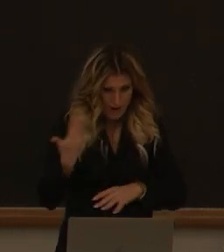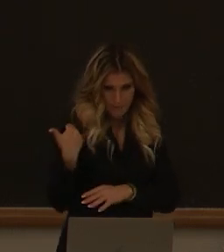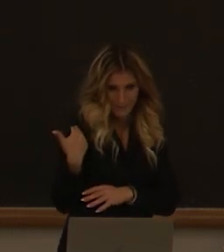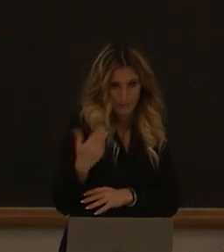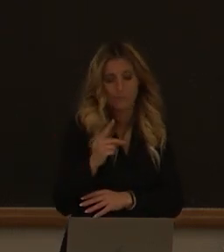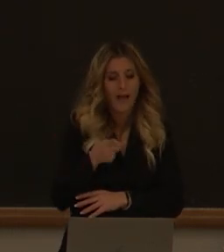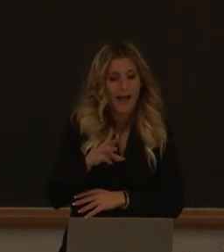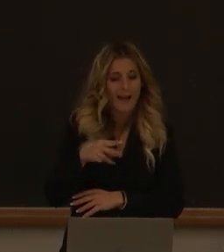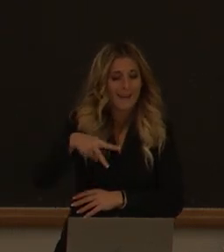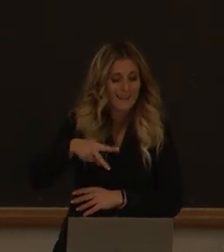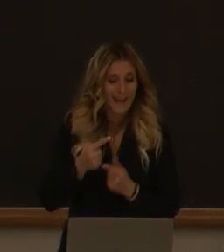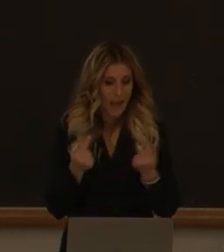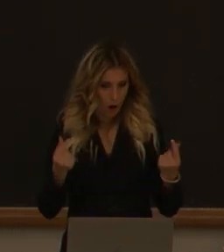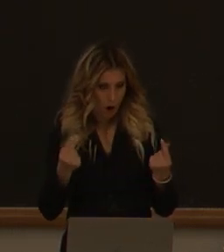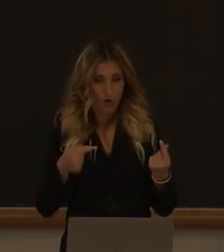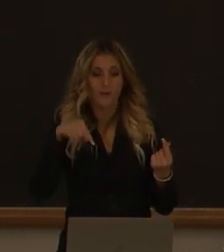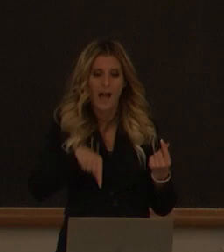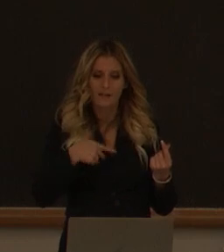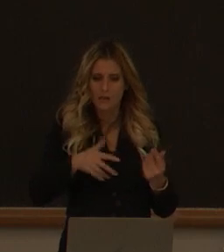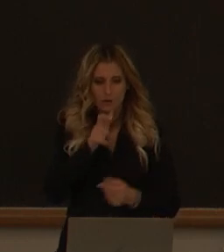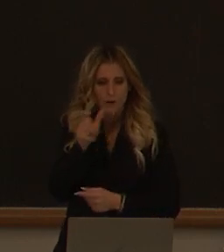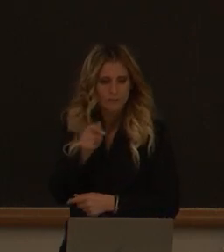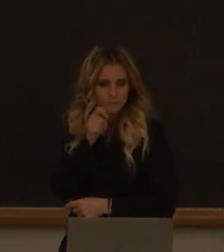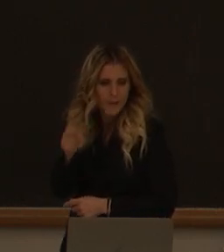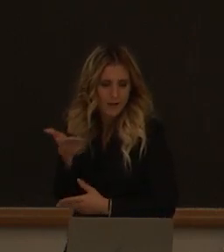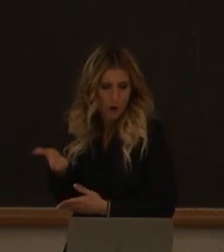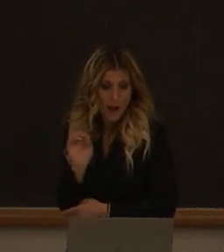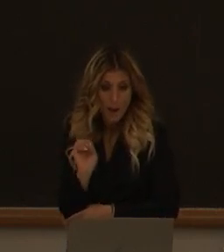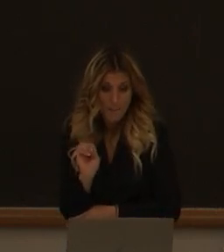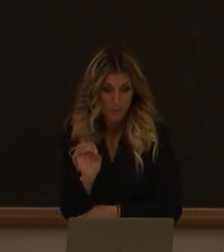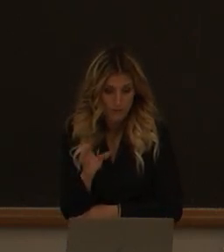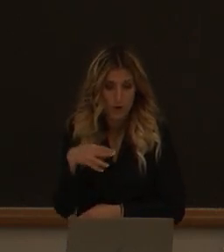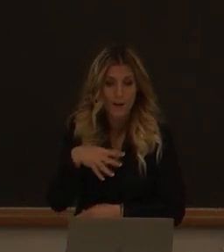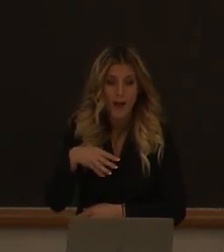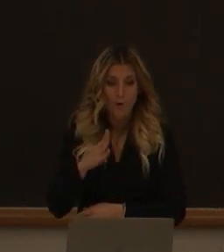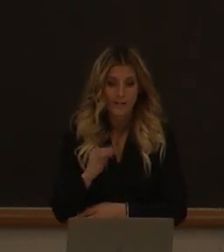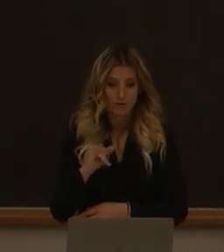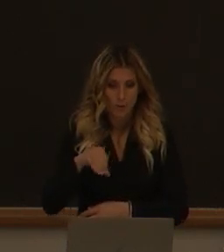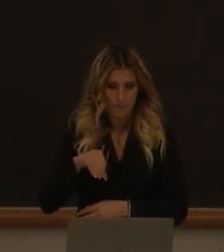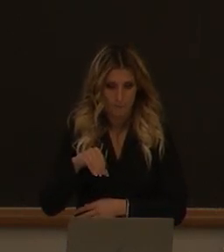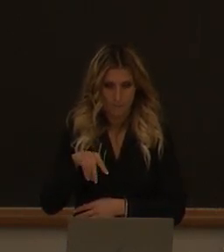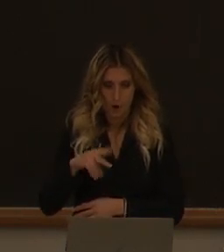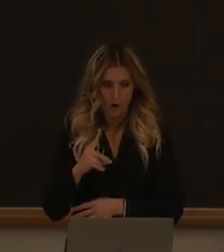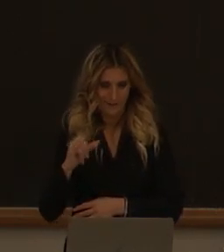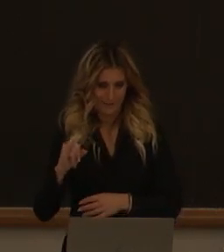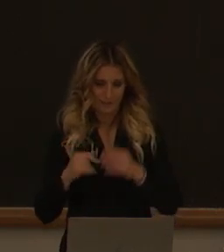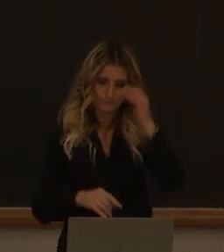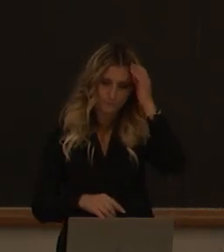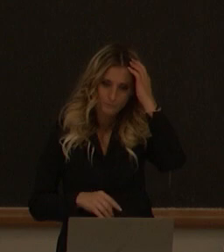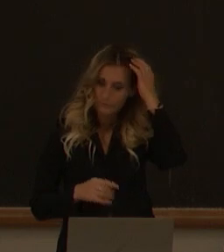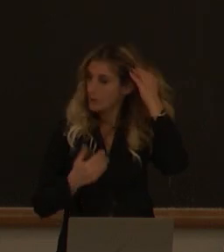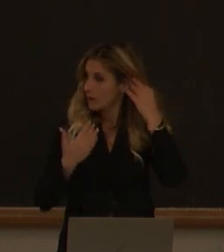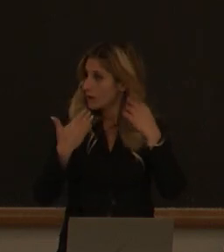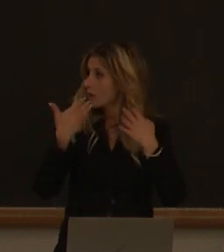nei precedenti interventi e quindi diamo la parola al professor Maurizio Biondi, prego. Allora, ringrazio innanzitutto